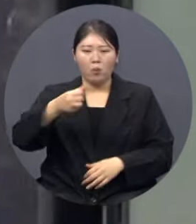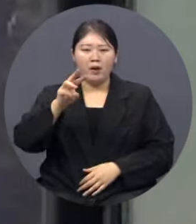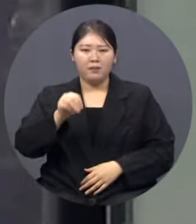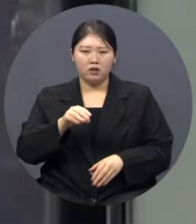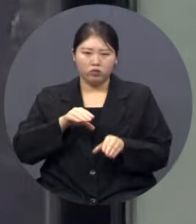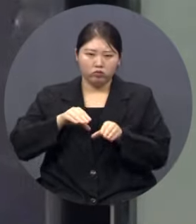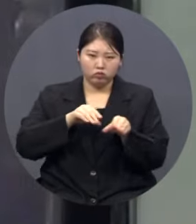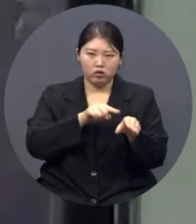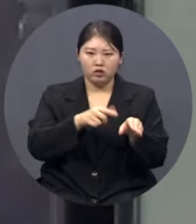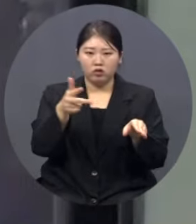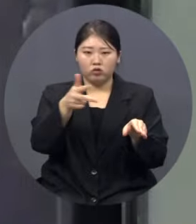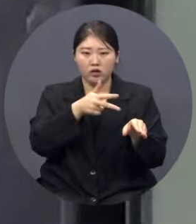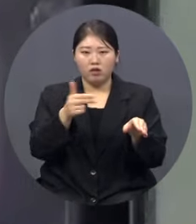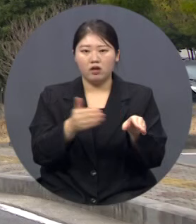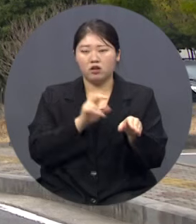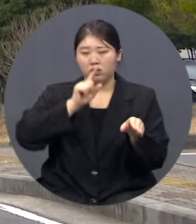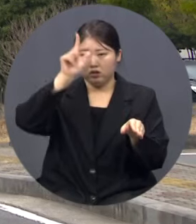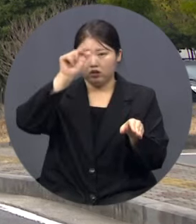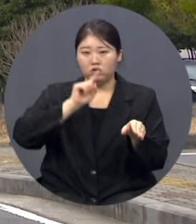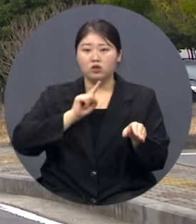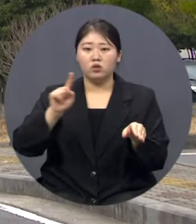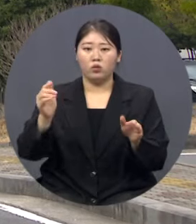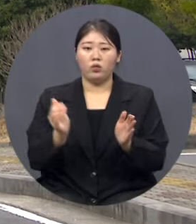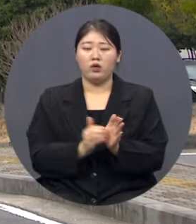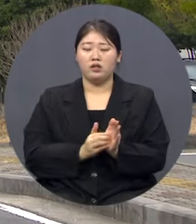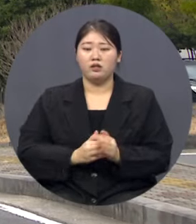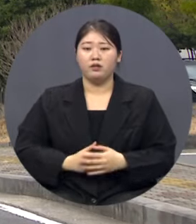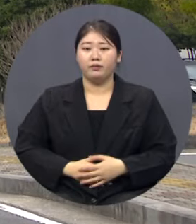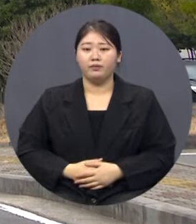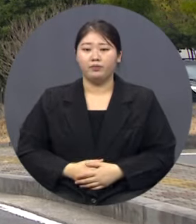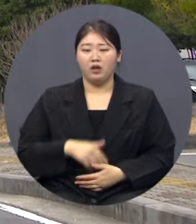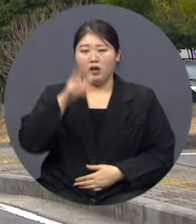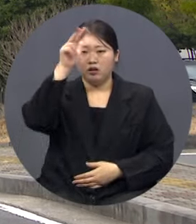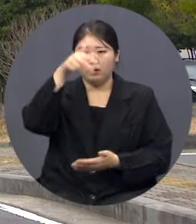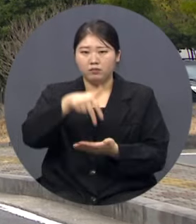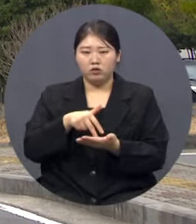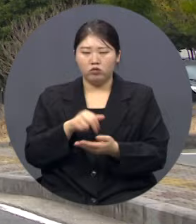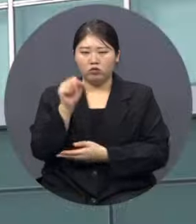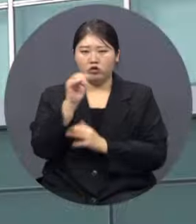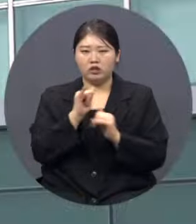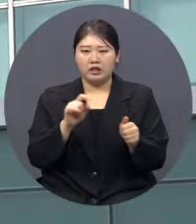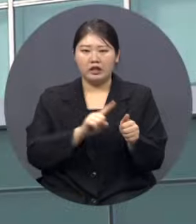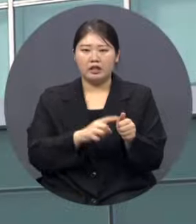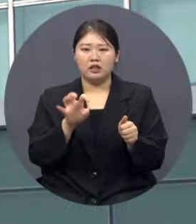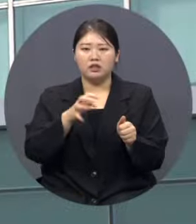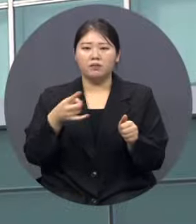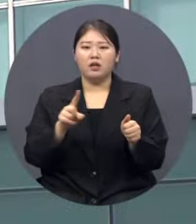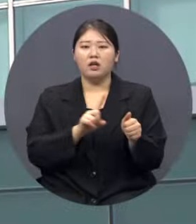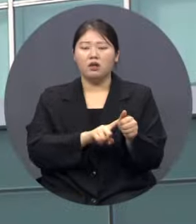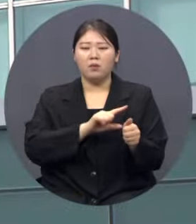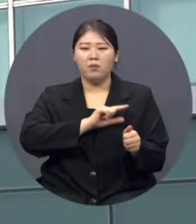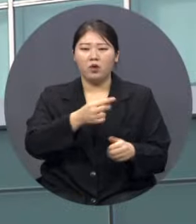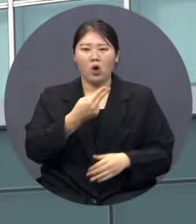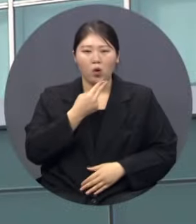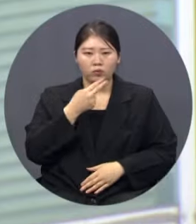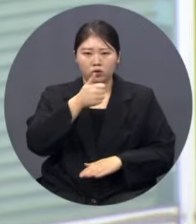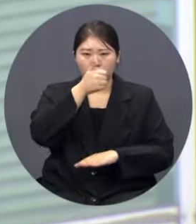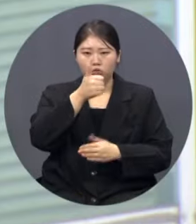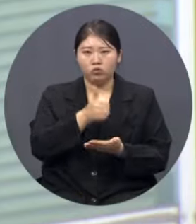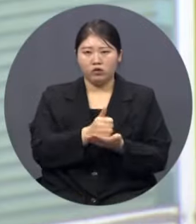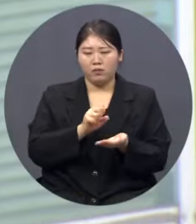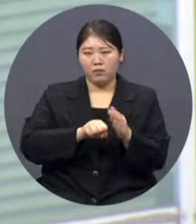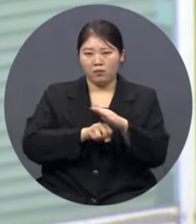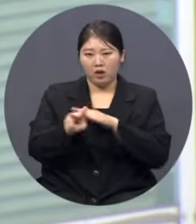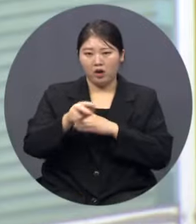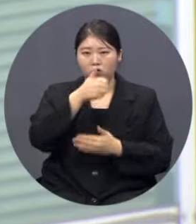영상을 촬영해 경찰에 신고했습니다. 경찰은 운전을 한 40대 남성을 무면허와 범인 도피 교사 혐의로,